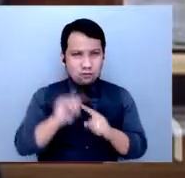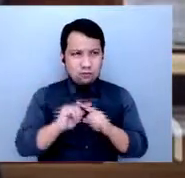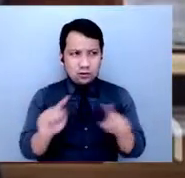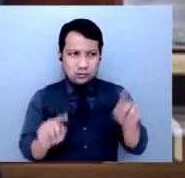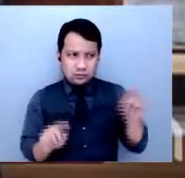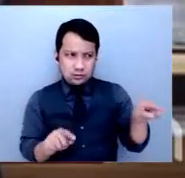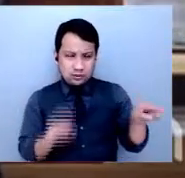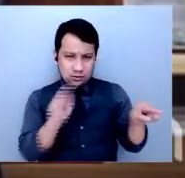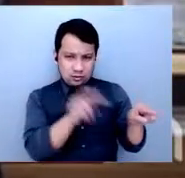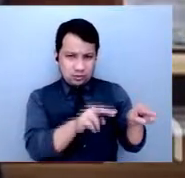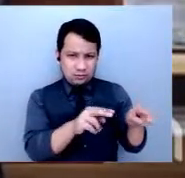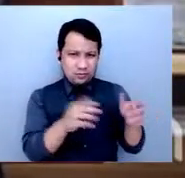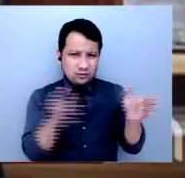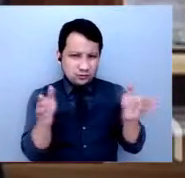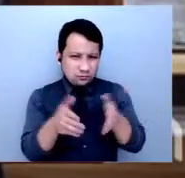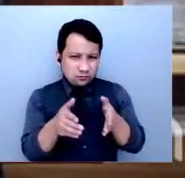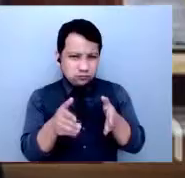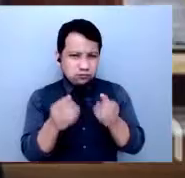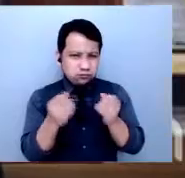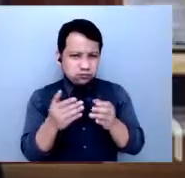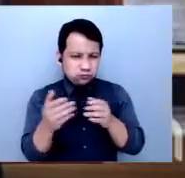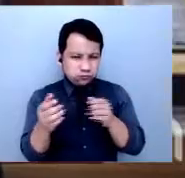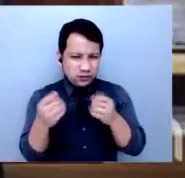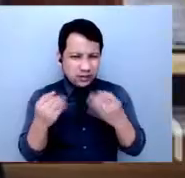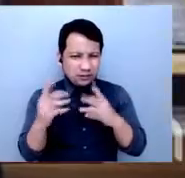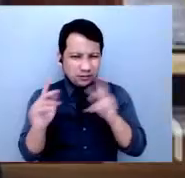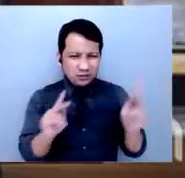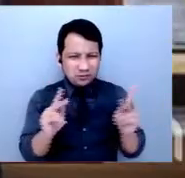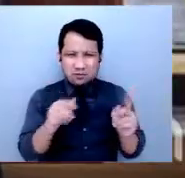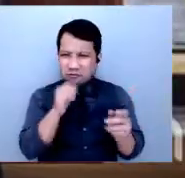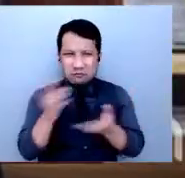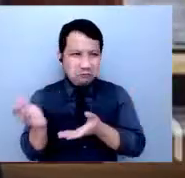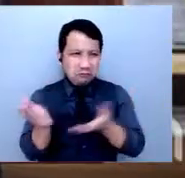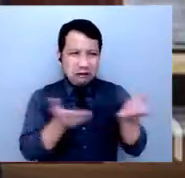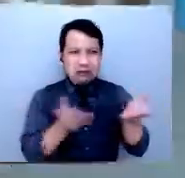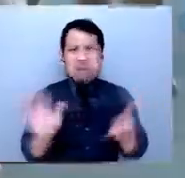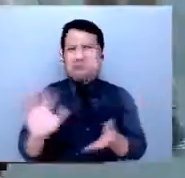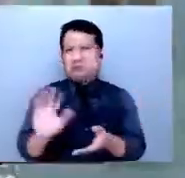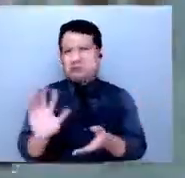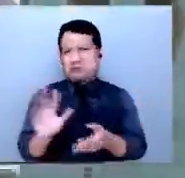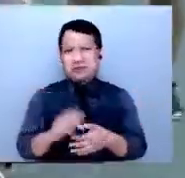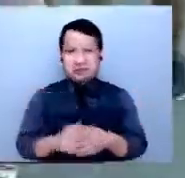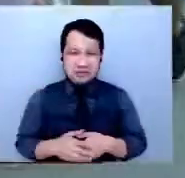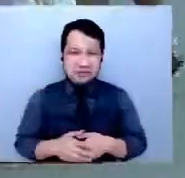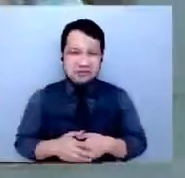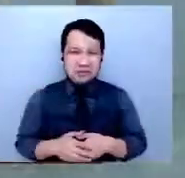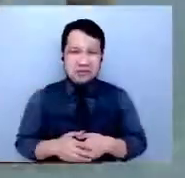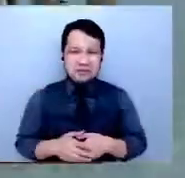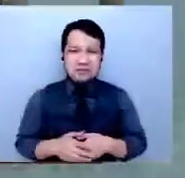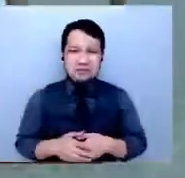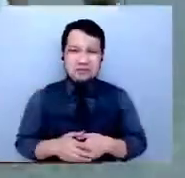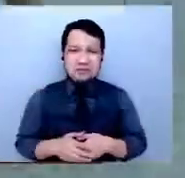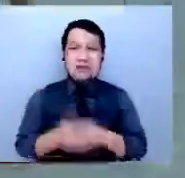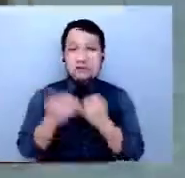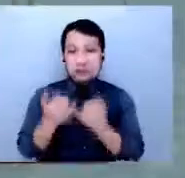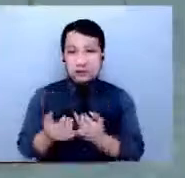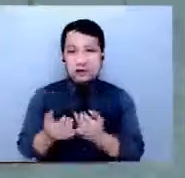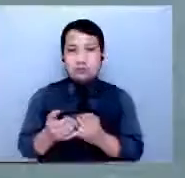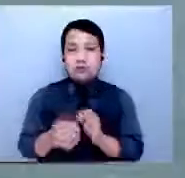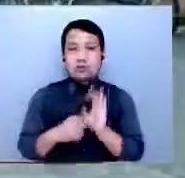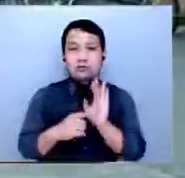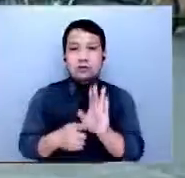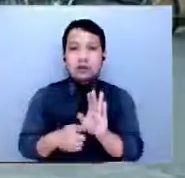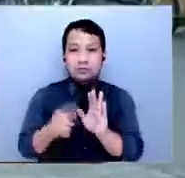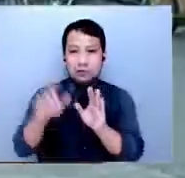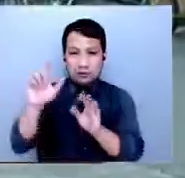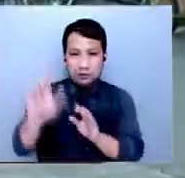natin na masikip yung mga lugar, huwag muna po natin dadalhin ang ating mga kabataan dyan. Sa ngayon, nananatiling nasa low risk